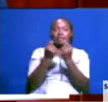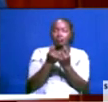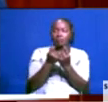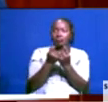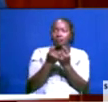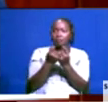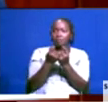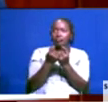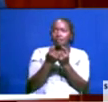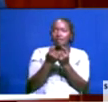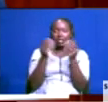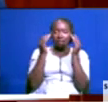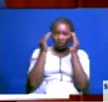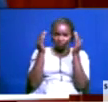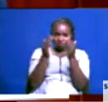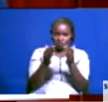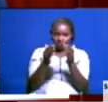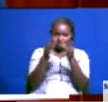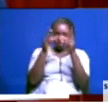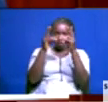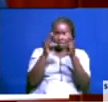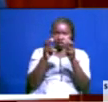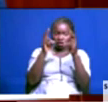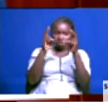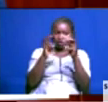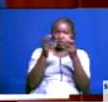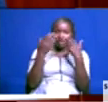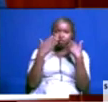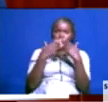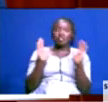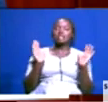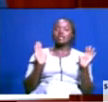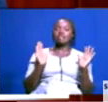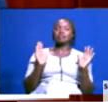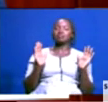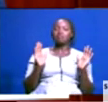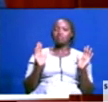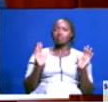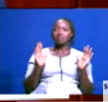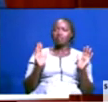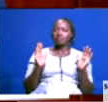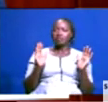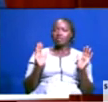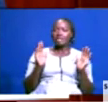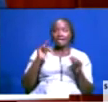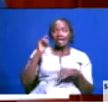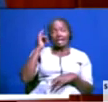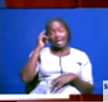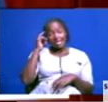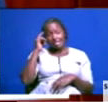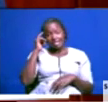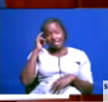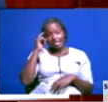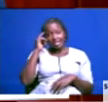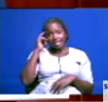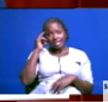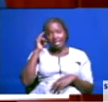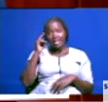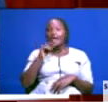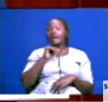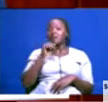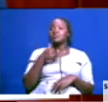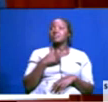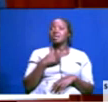that will focus on this issue and finish it. And I think I do not have